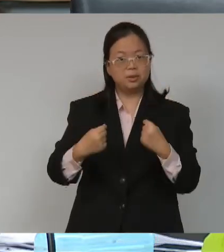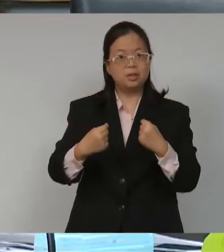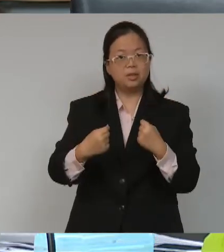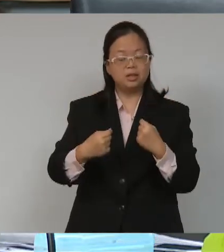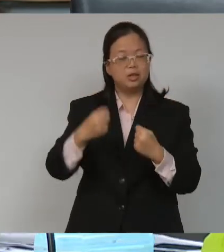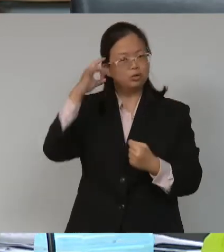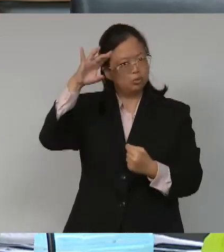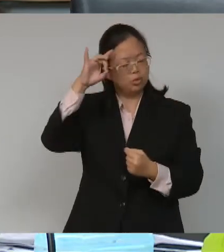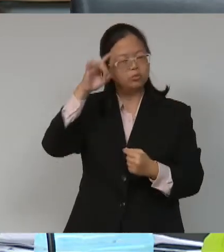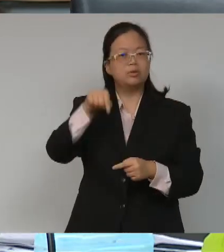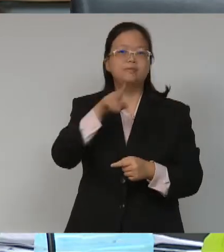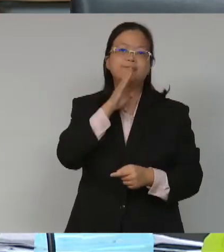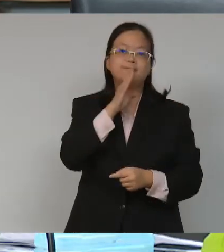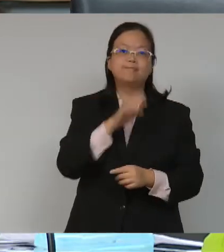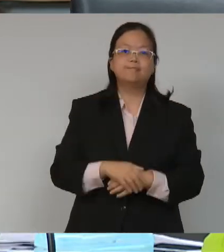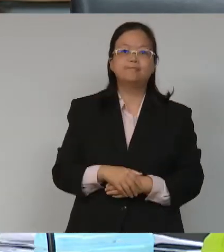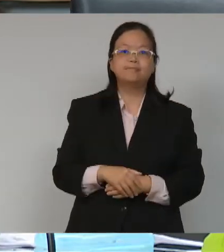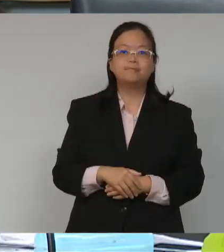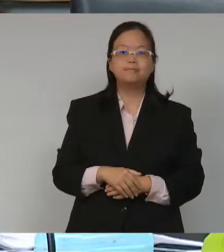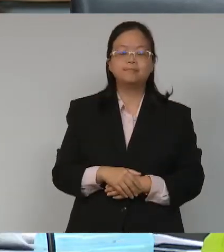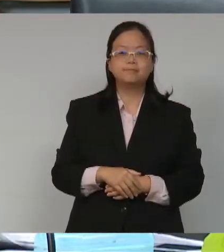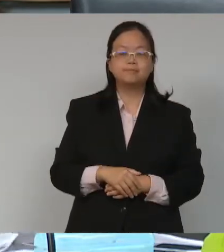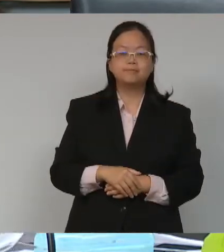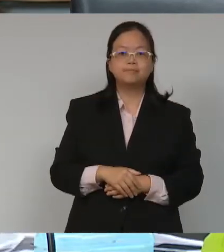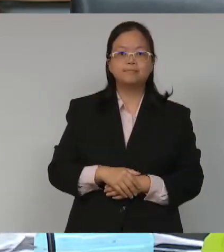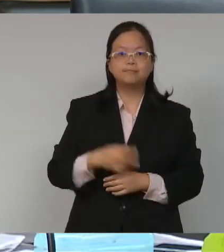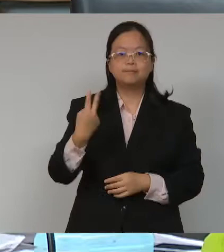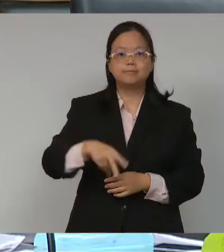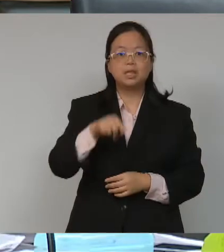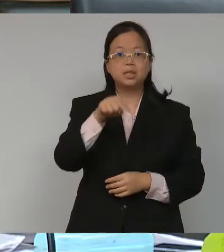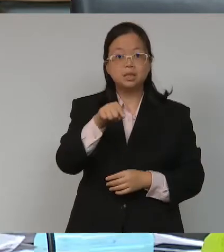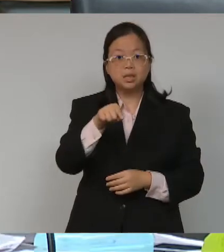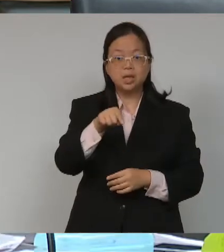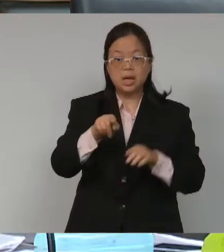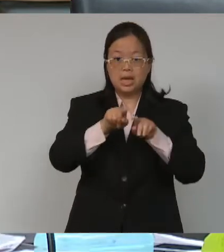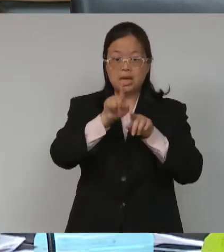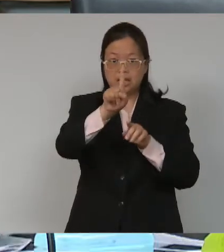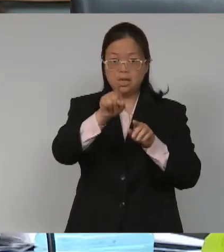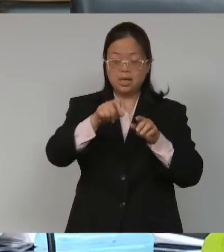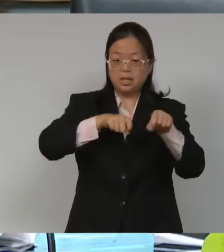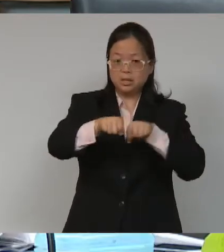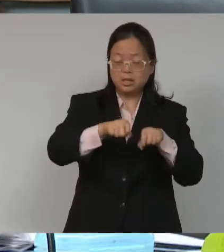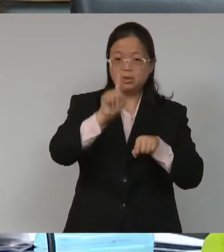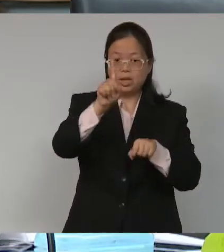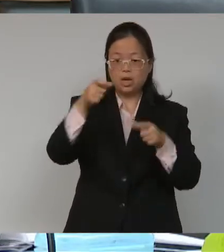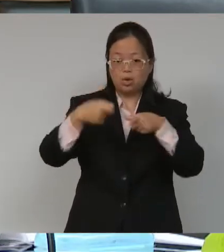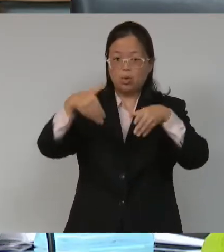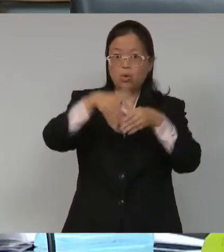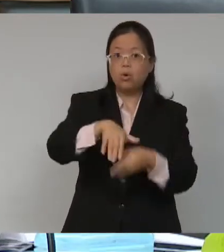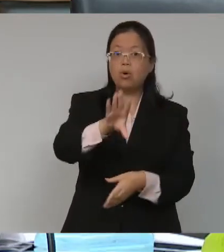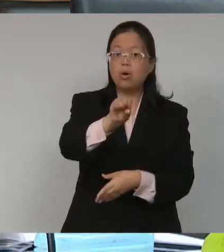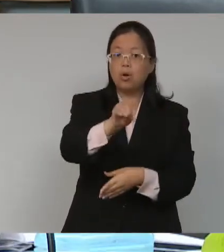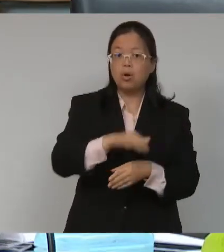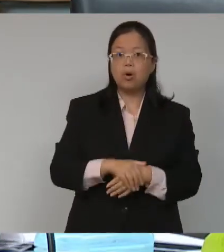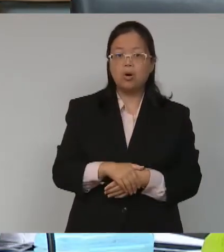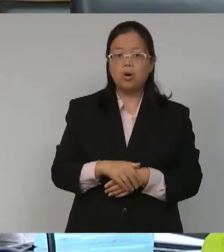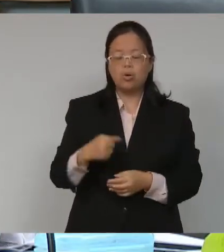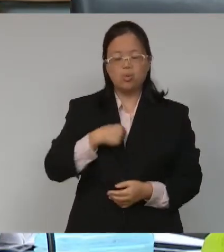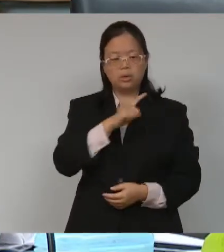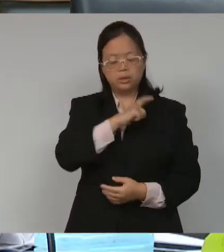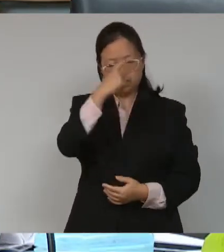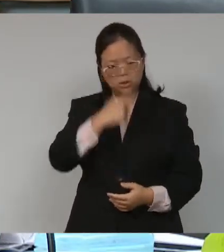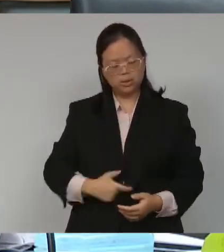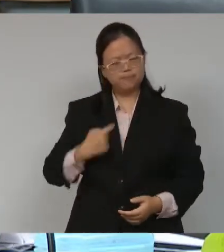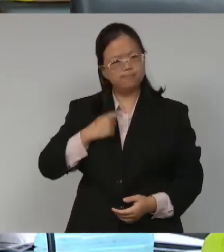就是说啊，这个案子啊，这个有没有一案一公投啊？这个一案一公投的问题，那这个我个人看法是说